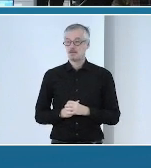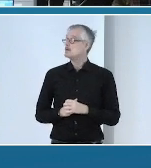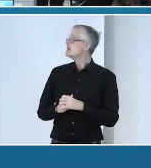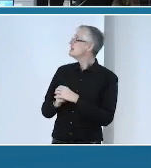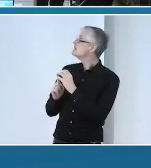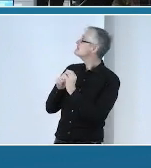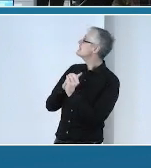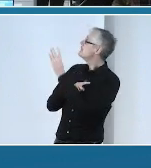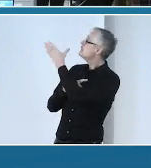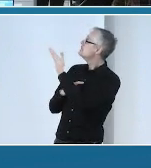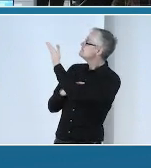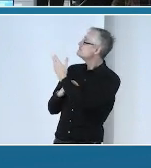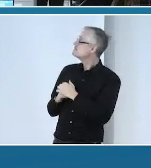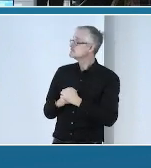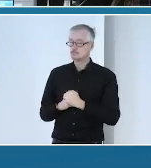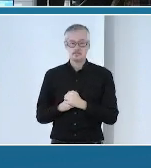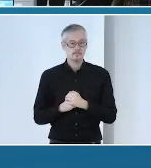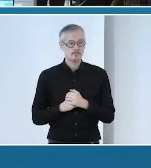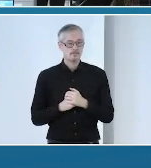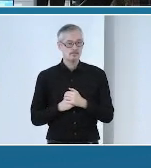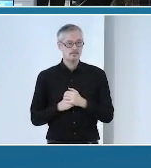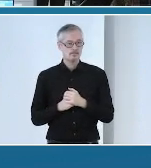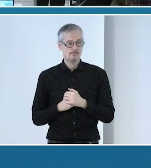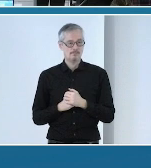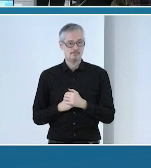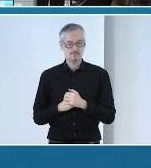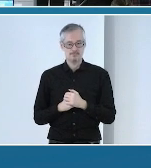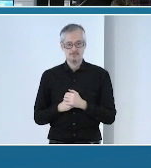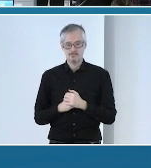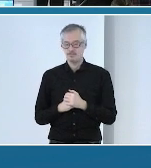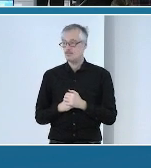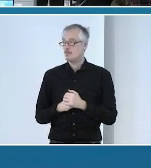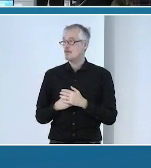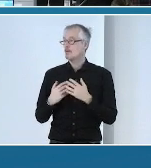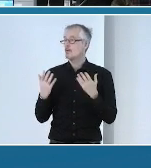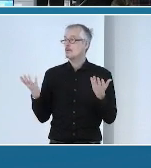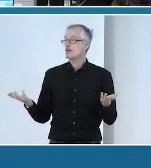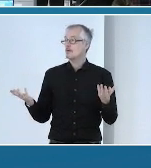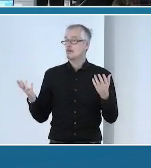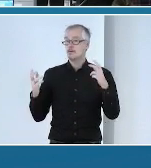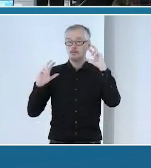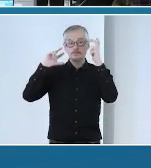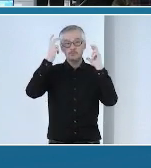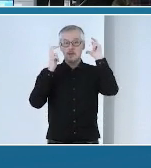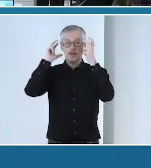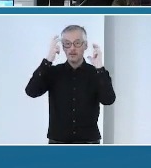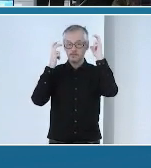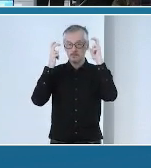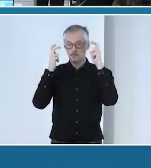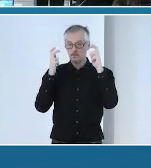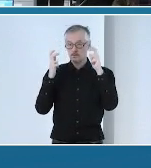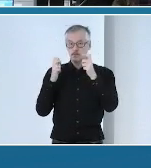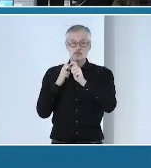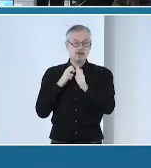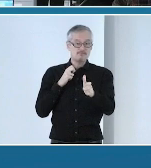diapositive sur les effets que peut avoir l'atteinte vestibulaire sur la